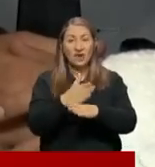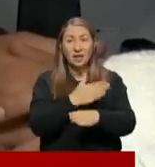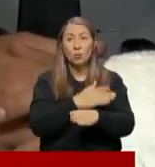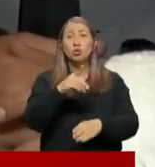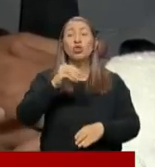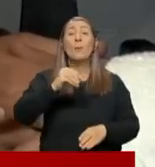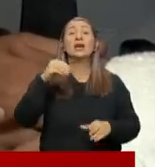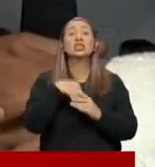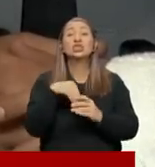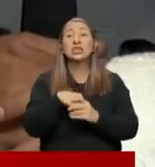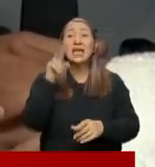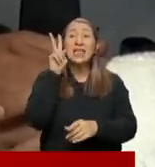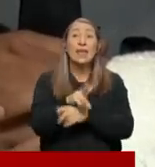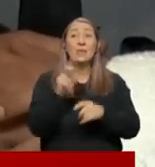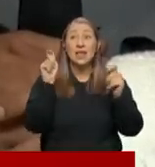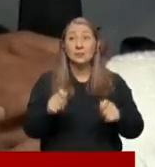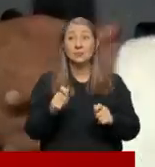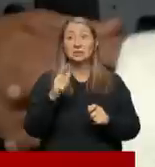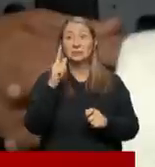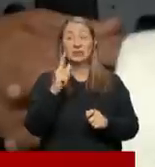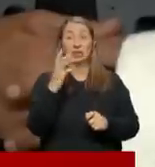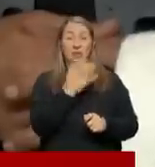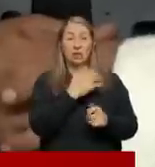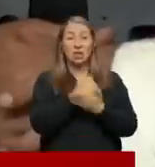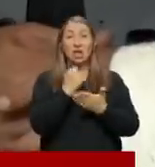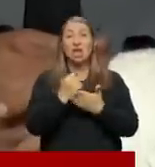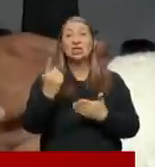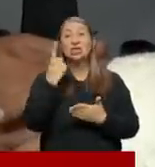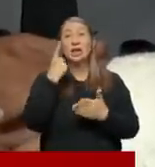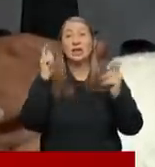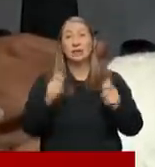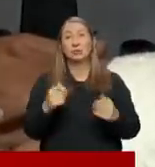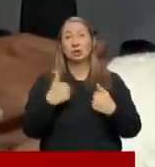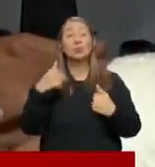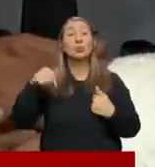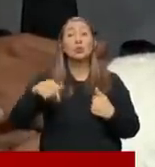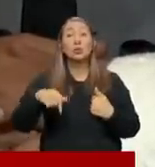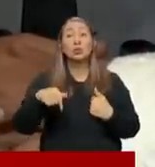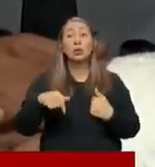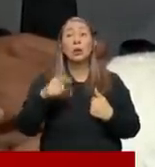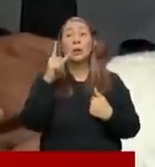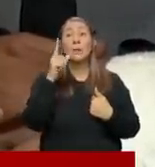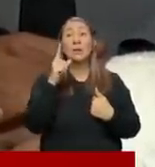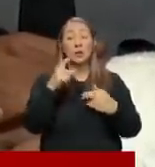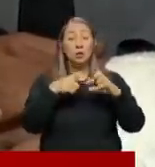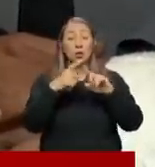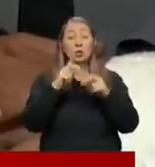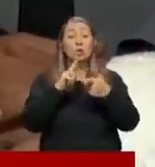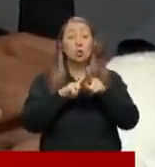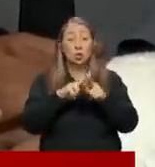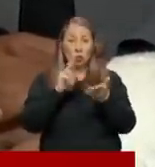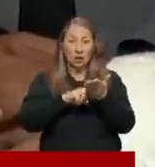bu toprak için yemin içmiş bir teğmenin nikahına şahitlik etmiştik. Bugün bir RTÜK üyeliği